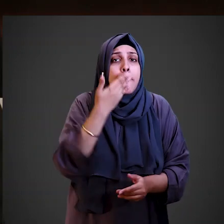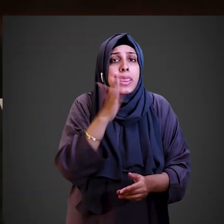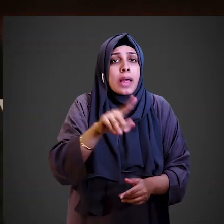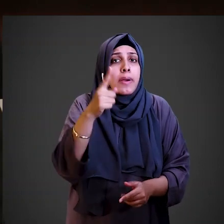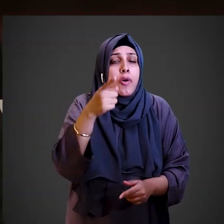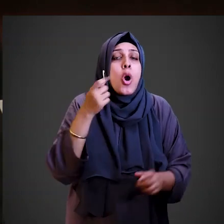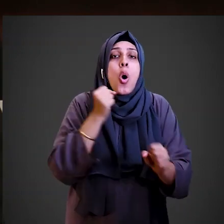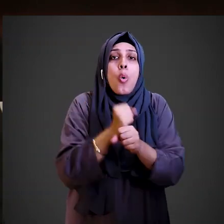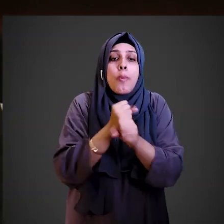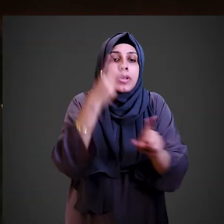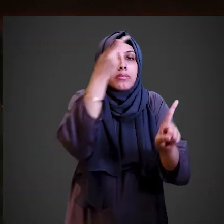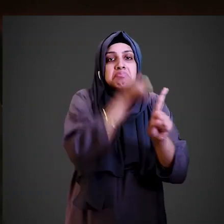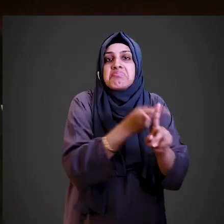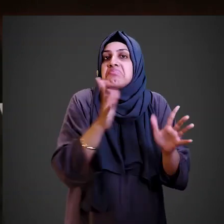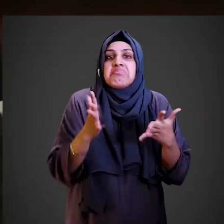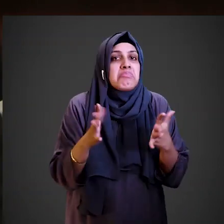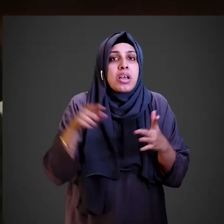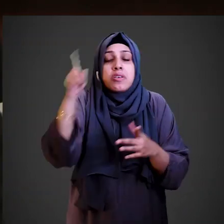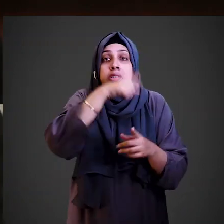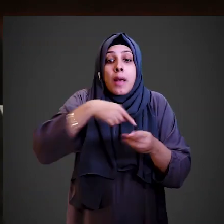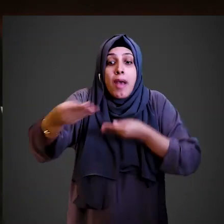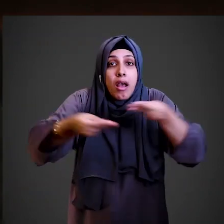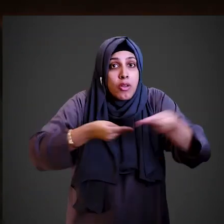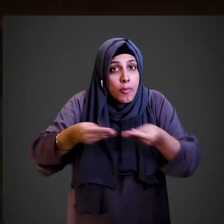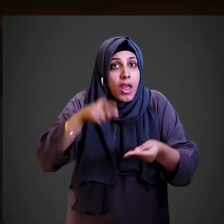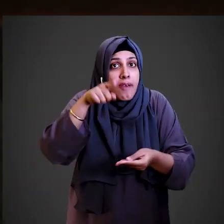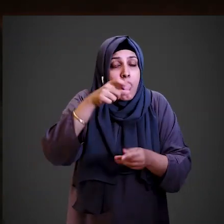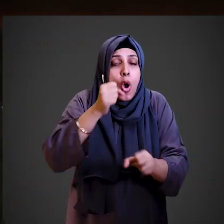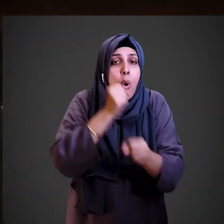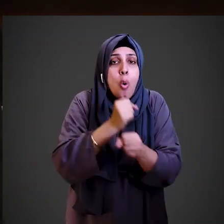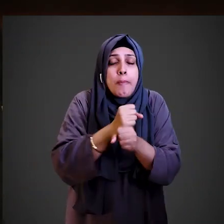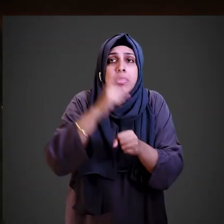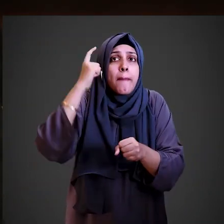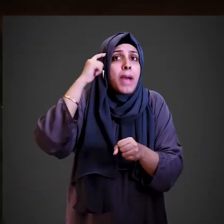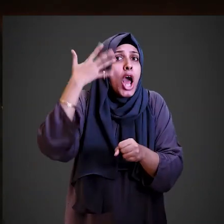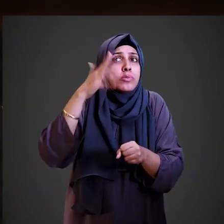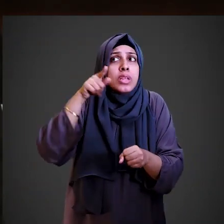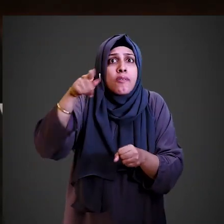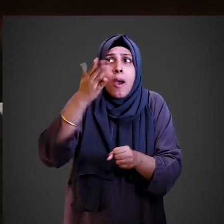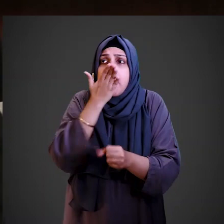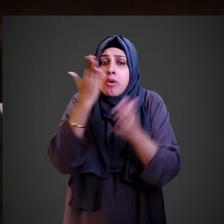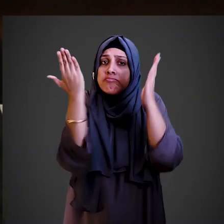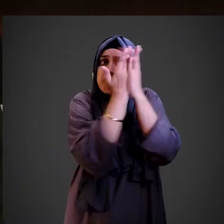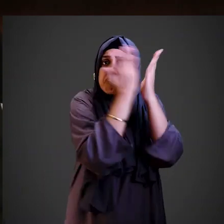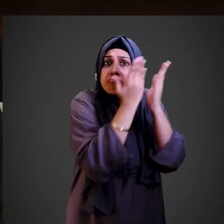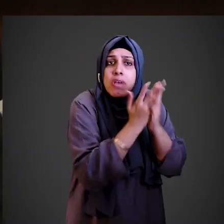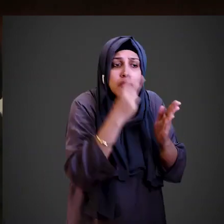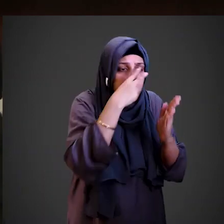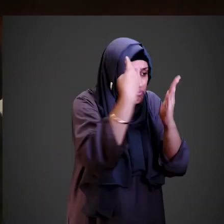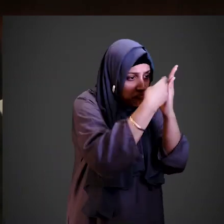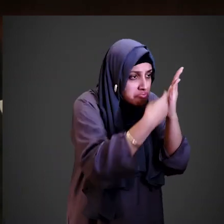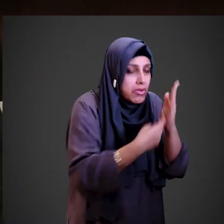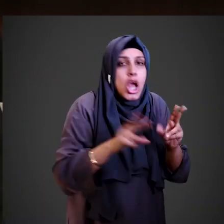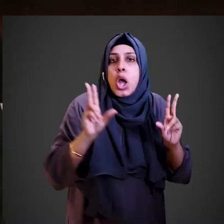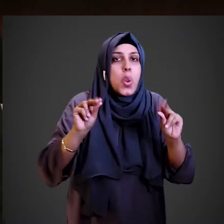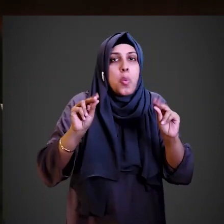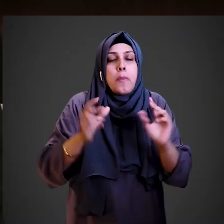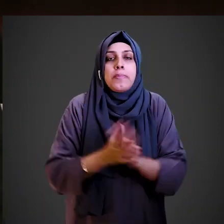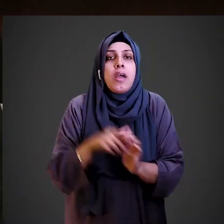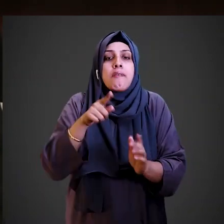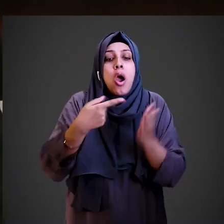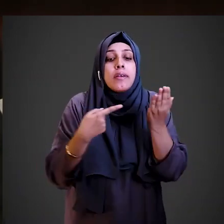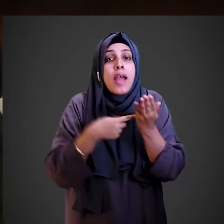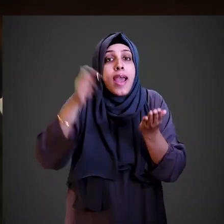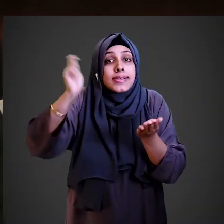یعنی کہ وہ لین دین معیشت کا وہ حصہ جو کہ حکومت کی کاغذات میں جس کا کوئی ذکر نہیں ہے، اور